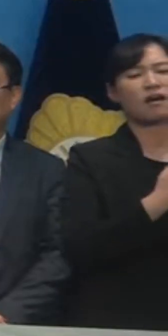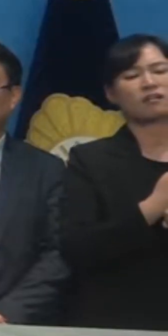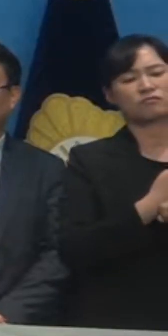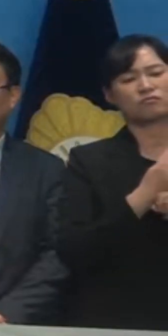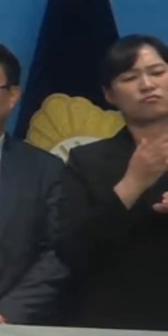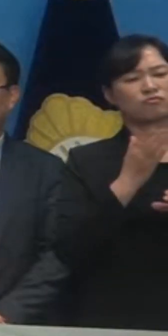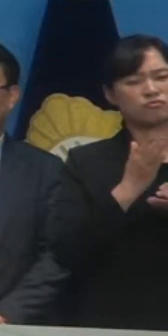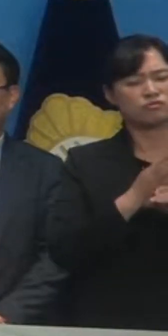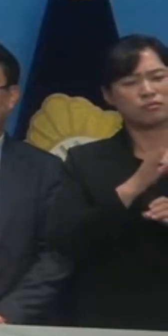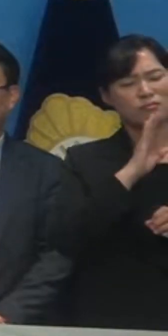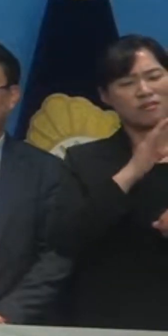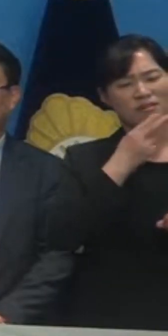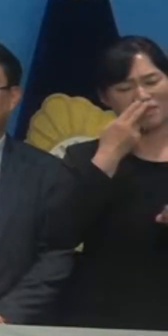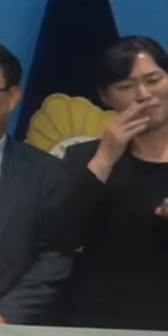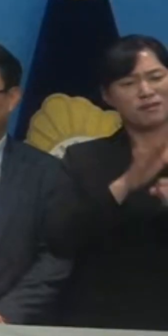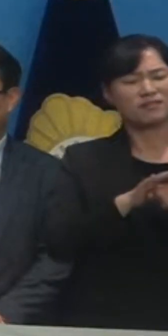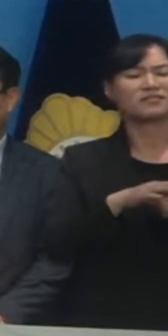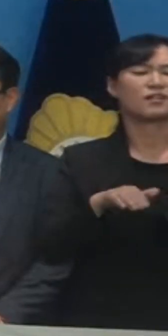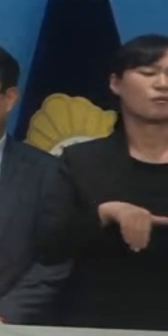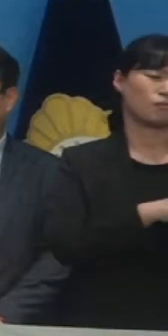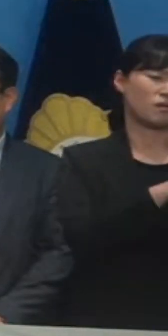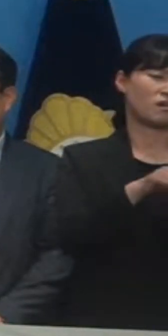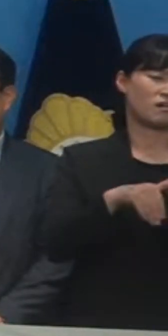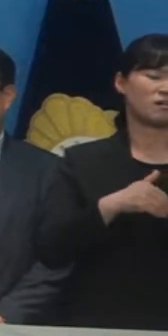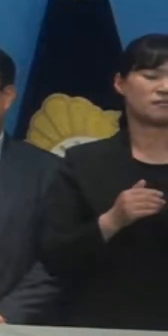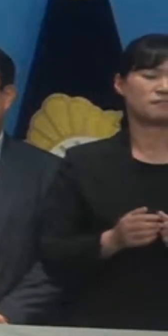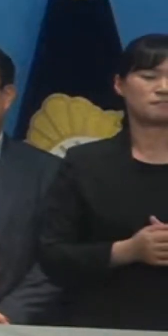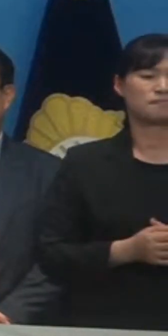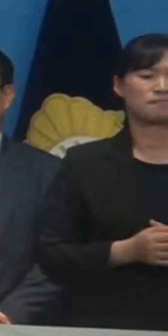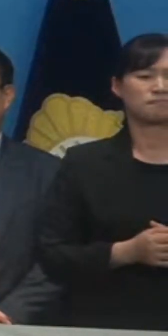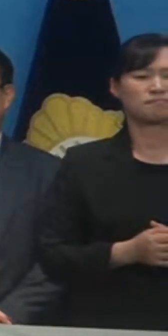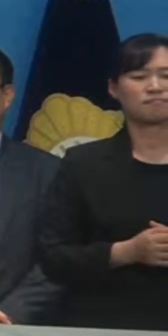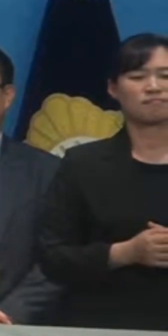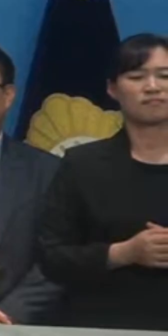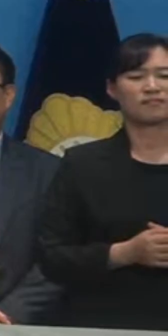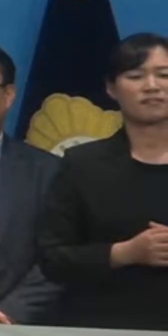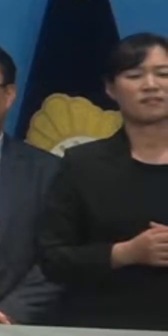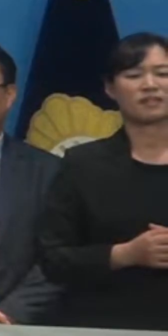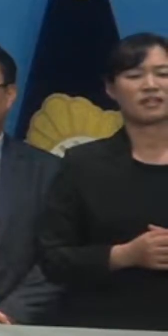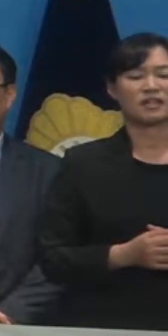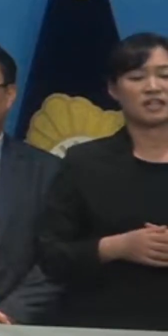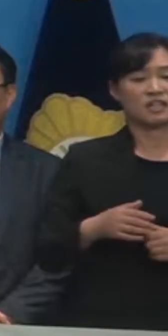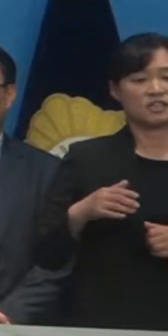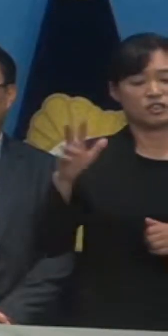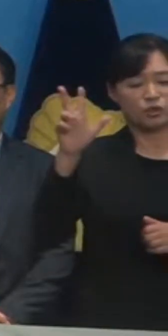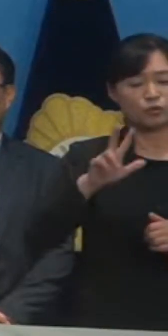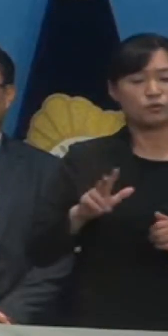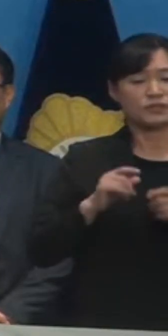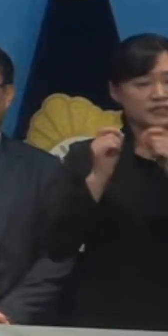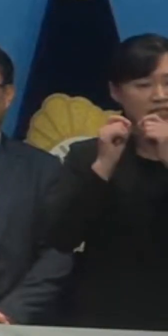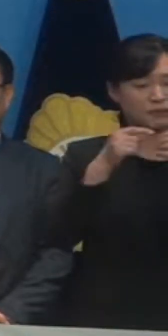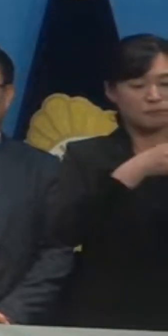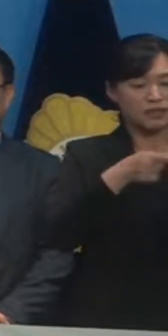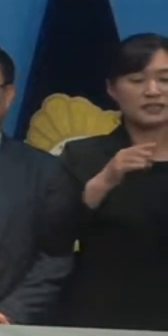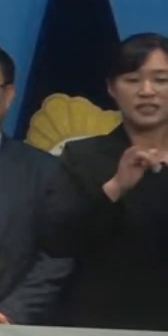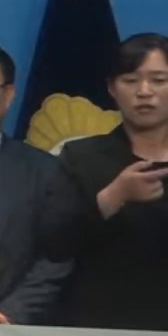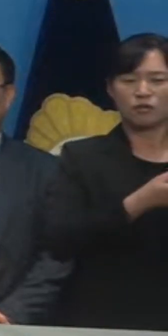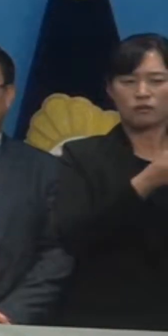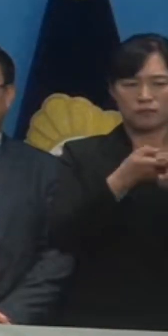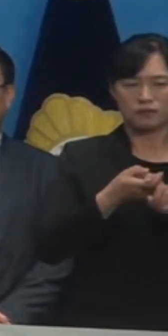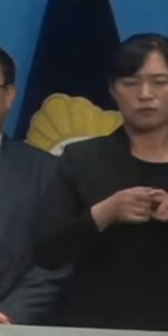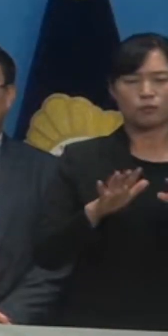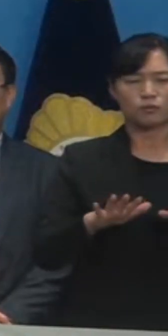있는 기가 막힌 현실로 변해가고 있습니다. 저희 전국 사기 피해자 연합회는 오늘